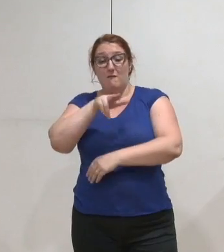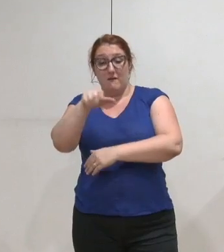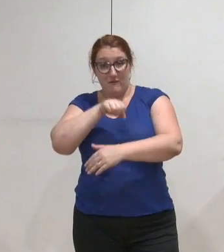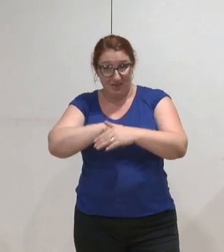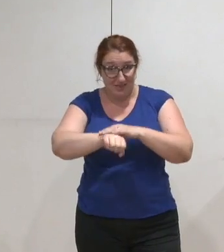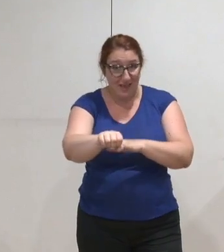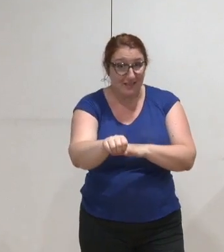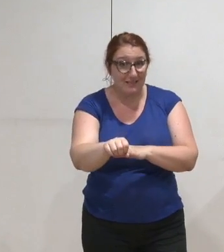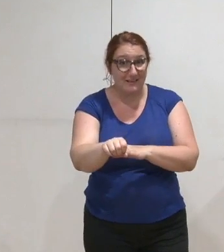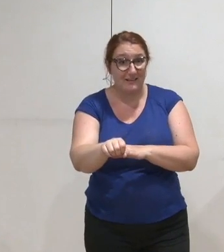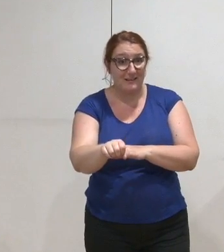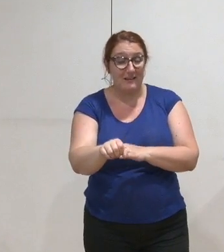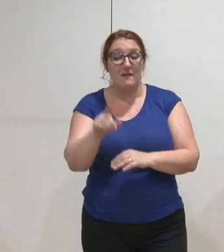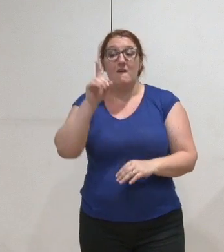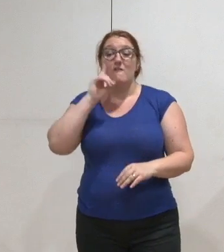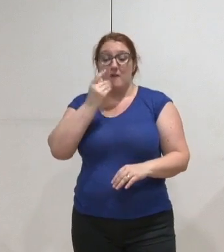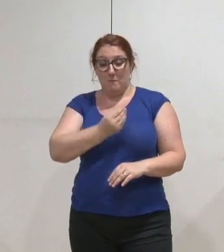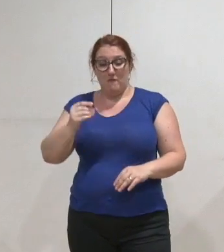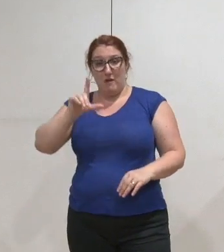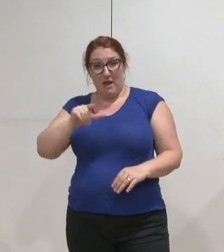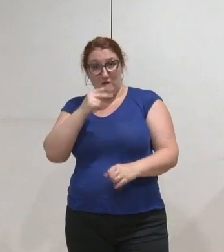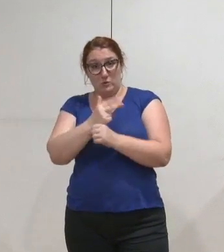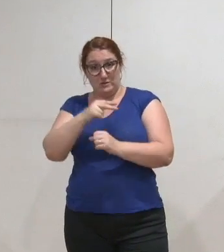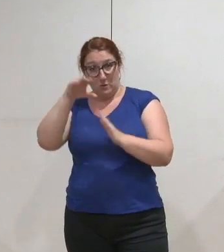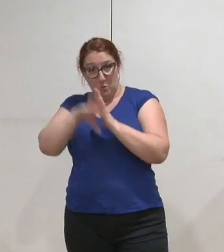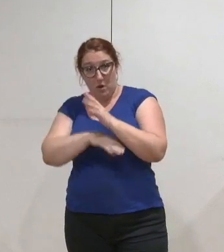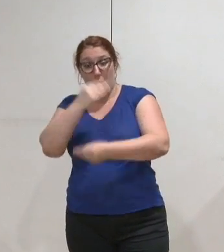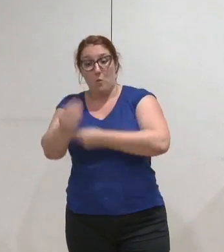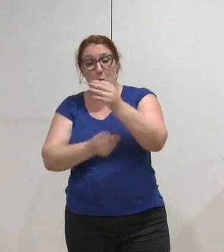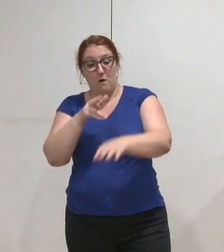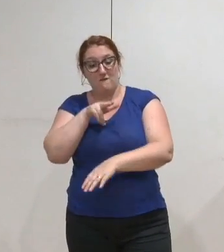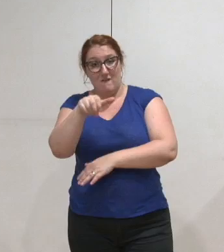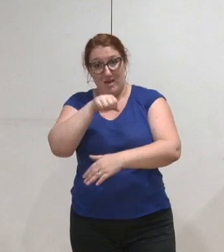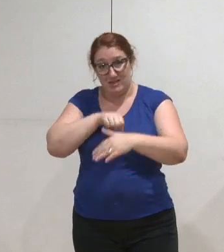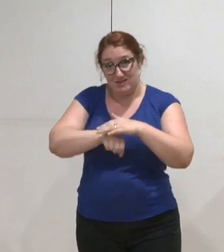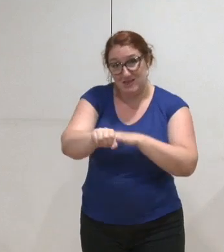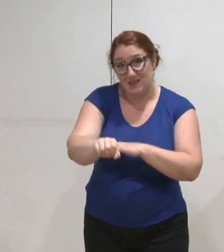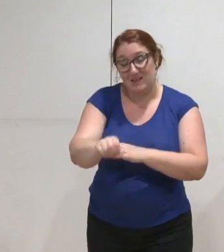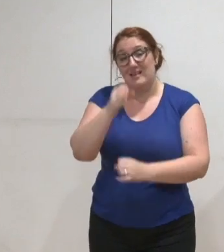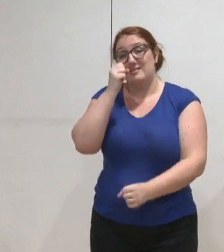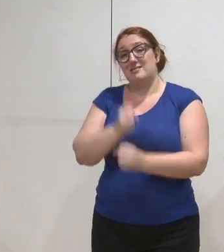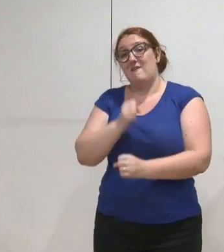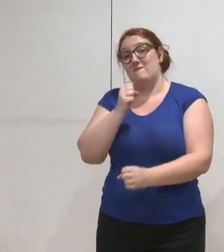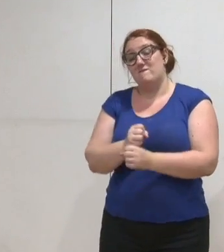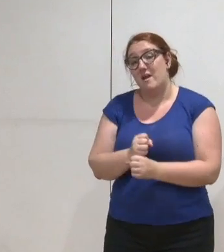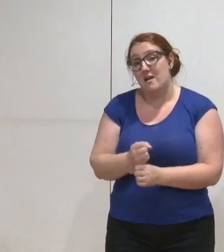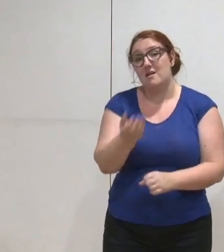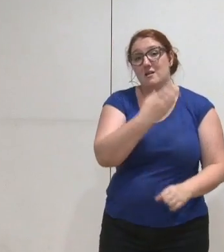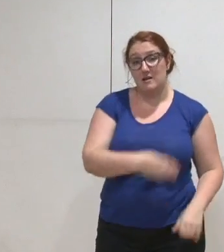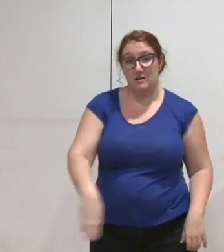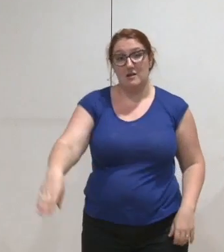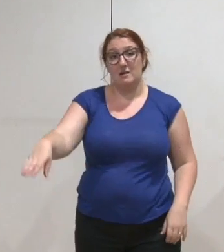l'aide aux femmes isolées ayant des enfants de moins de 3 ans ou un être ce travail il est fait il